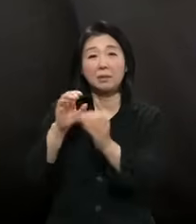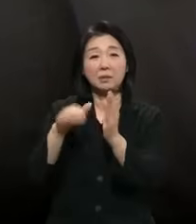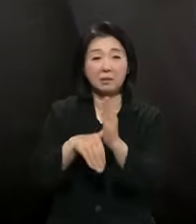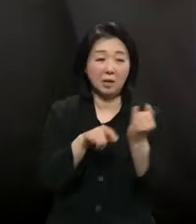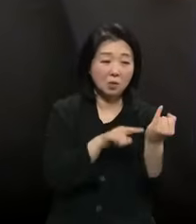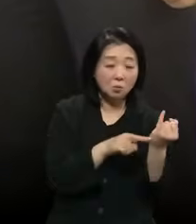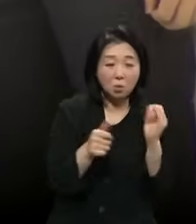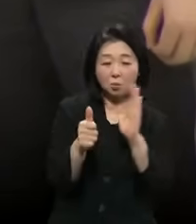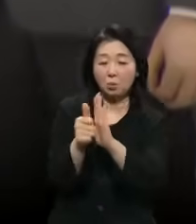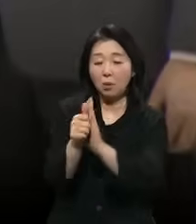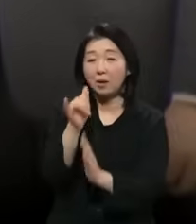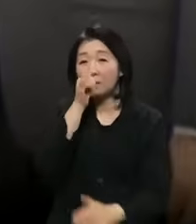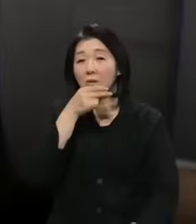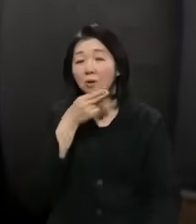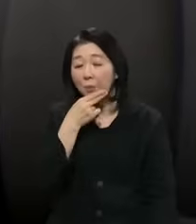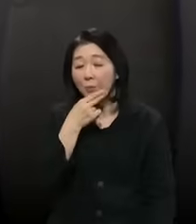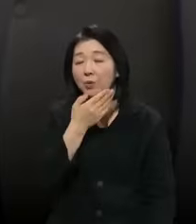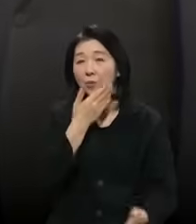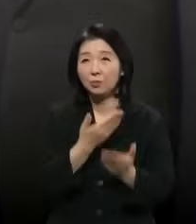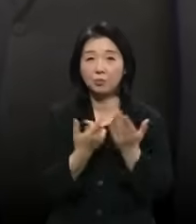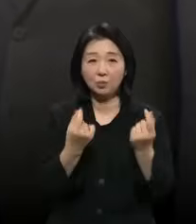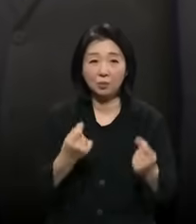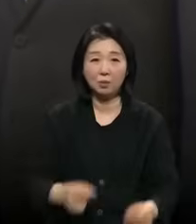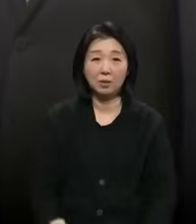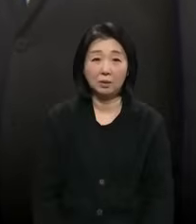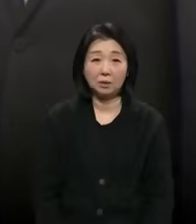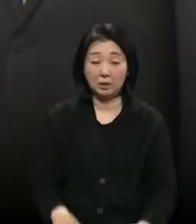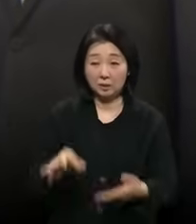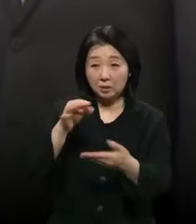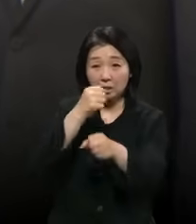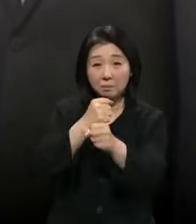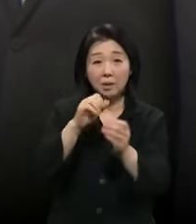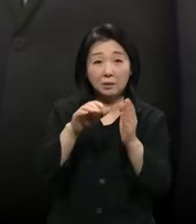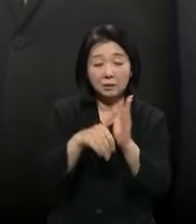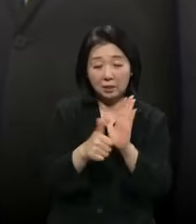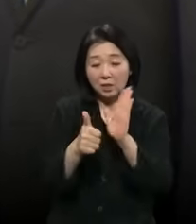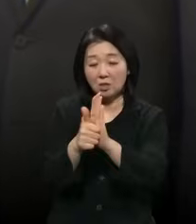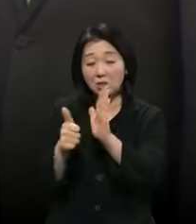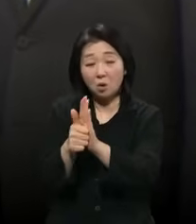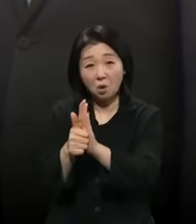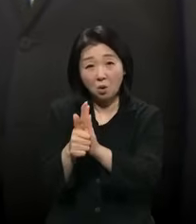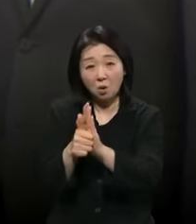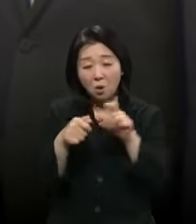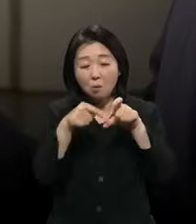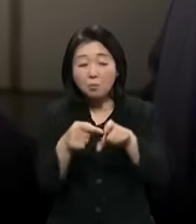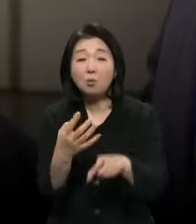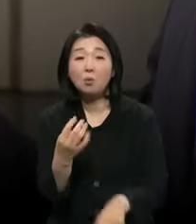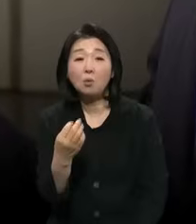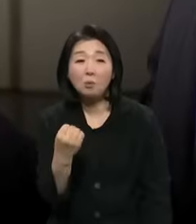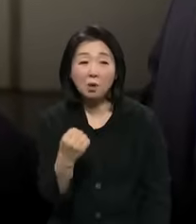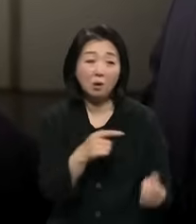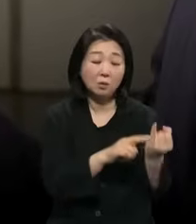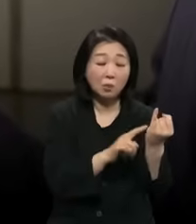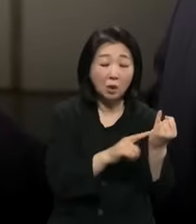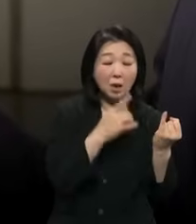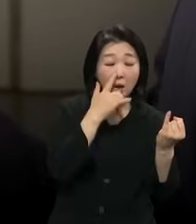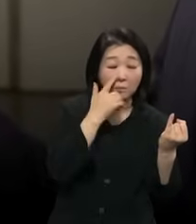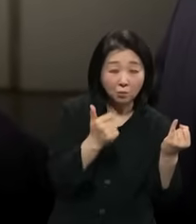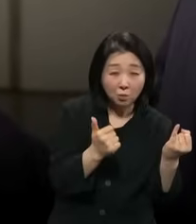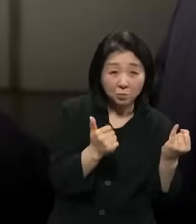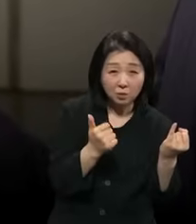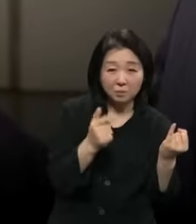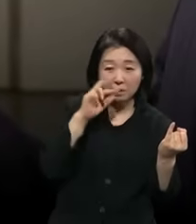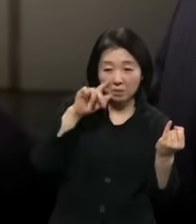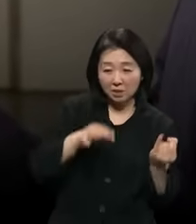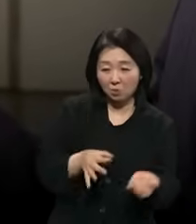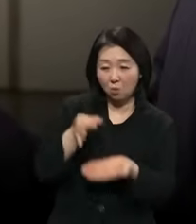관장이 얼마나 기여했는지입니다. 재산 형성 과정에 기여도를 주장하는 과정에서 노 관장은 선친의 비자금이 최 회장